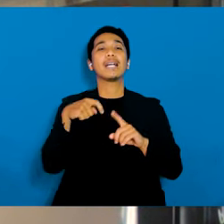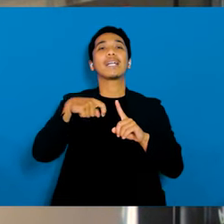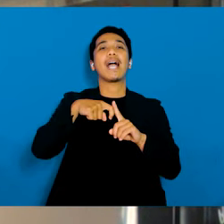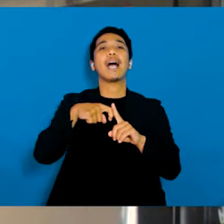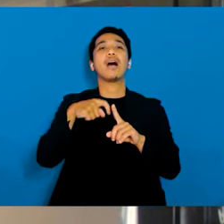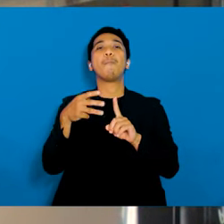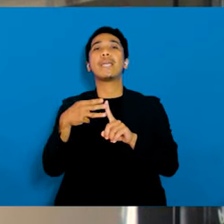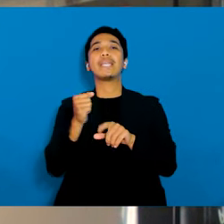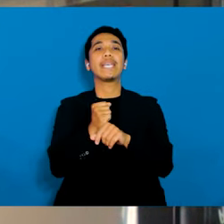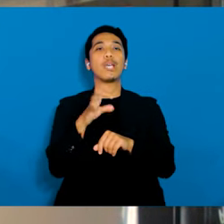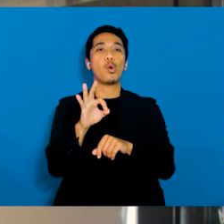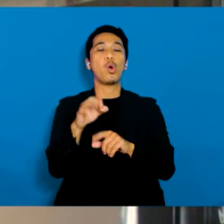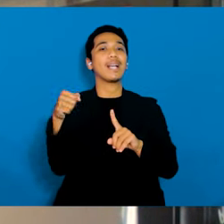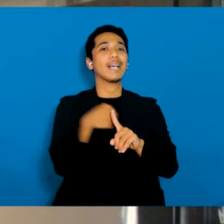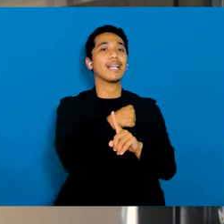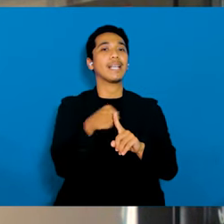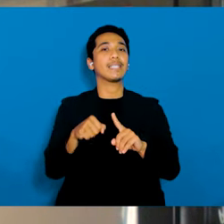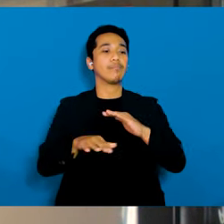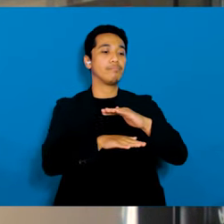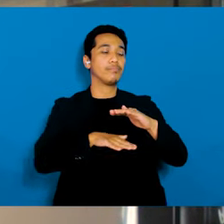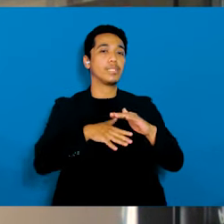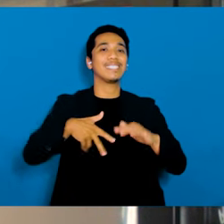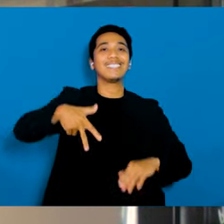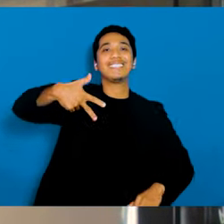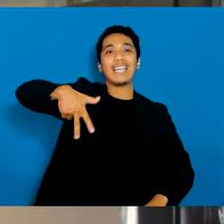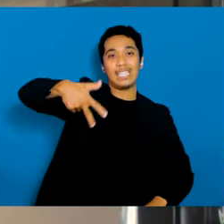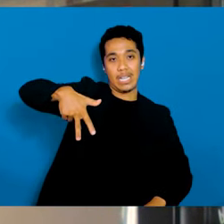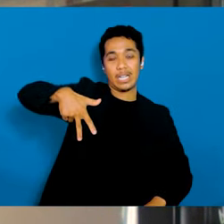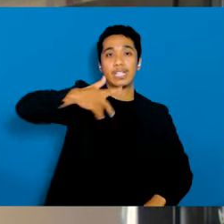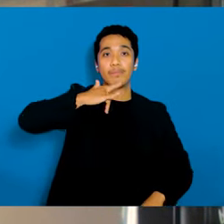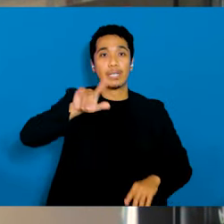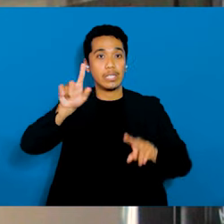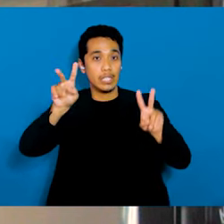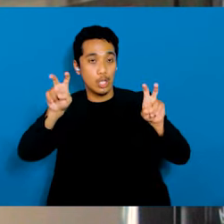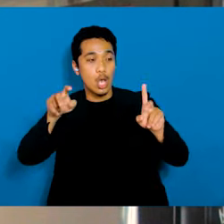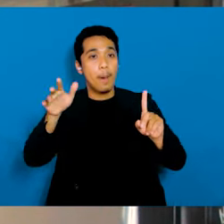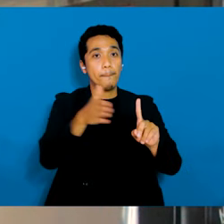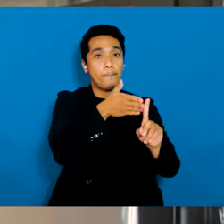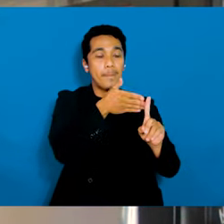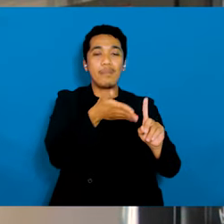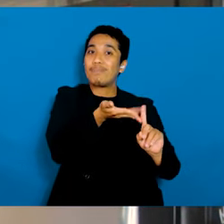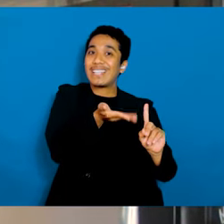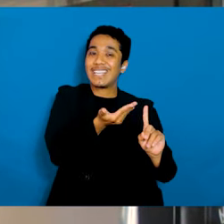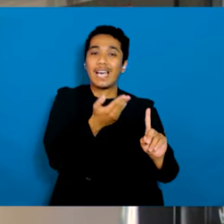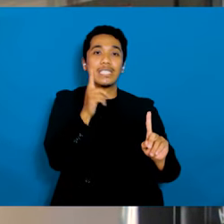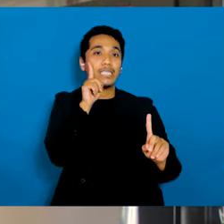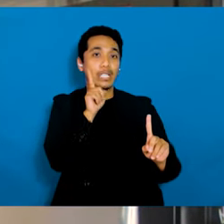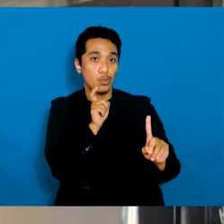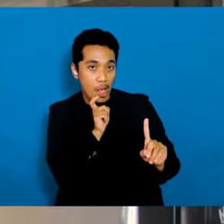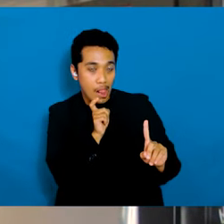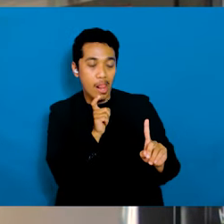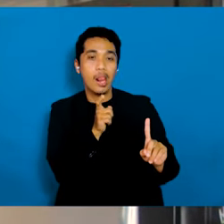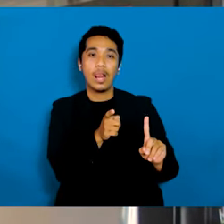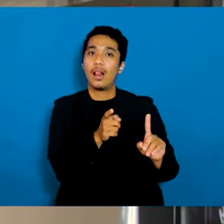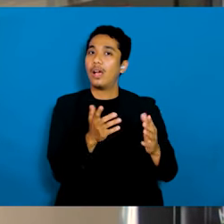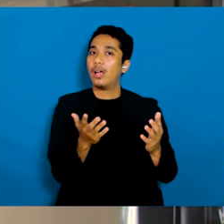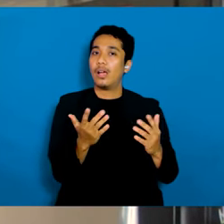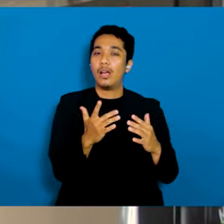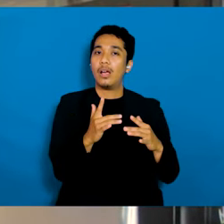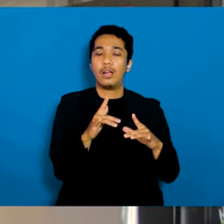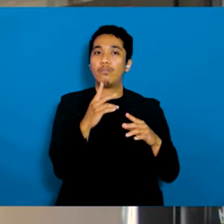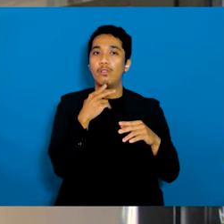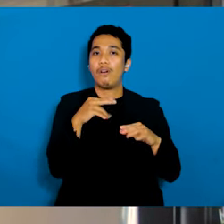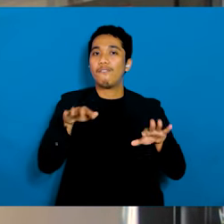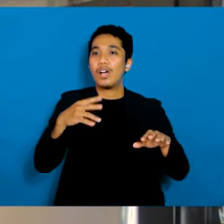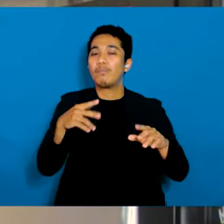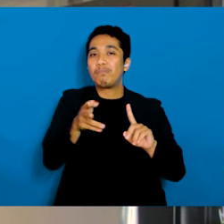namanya IKBGO, kekerasan berbasis gender, yang itu pelecehan seksual, yang itu